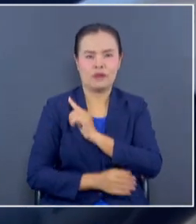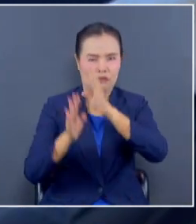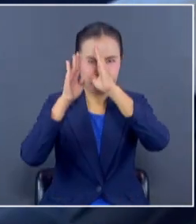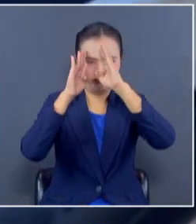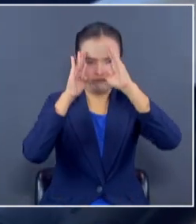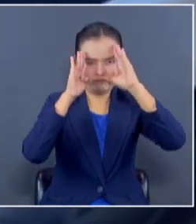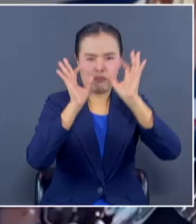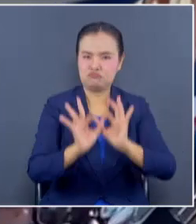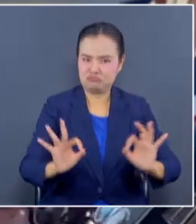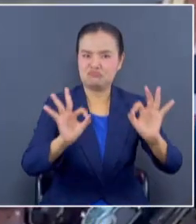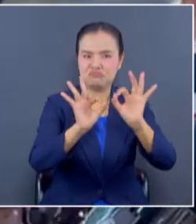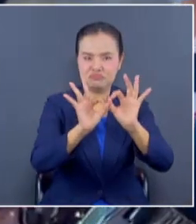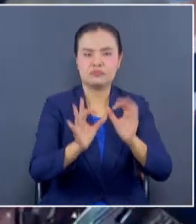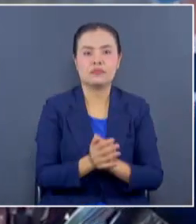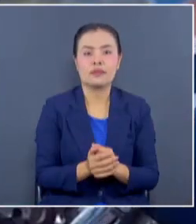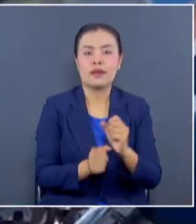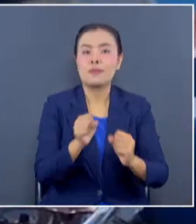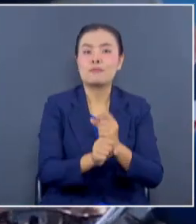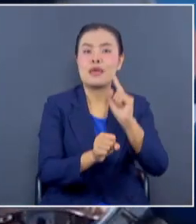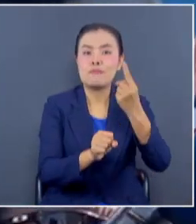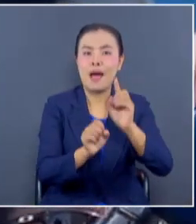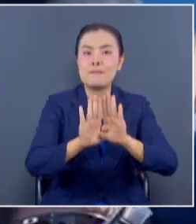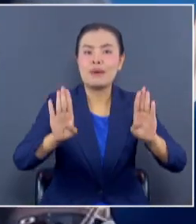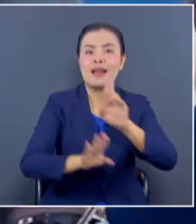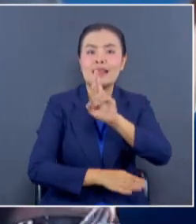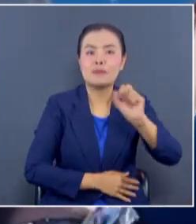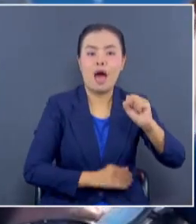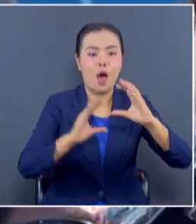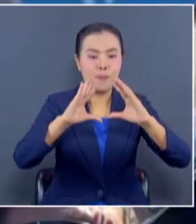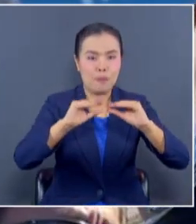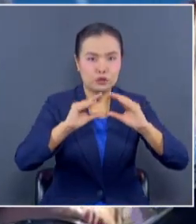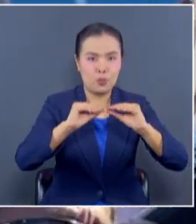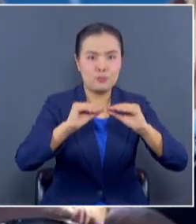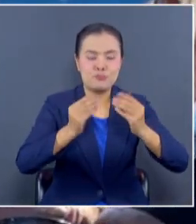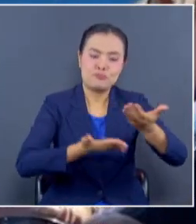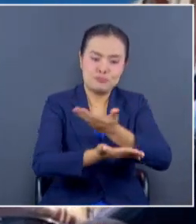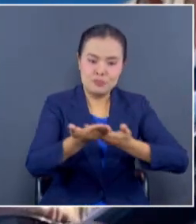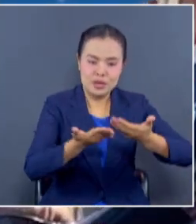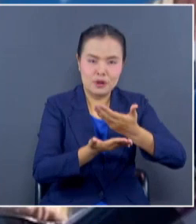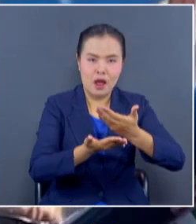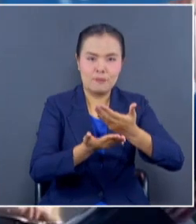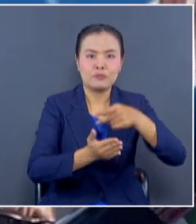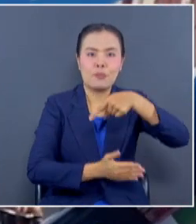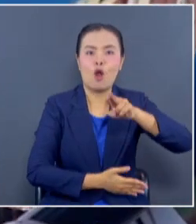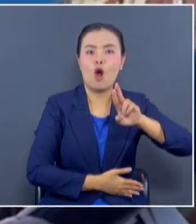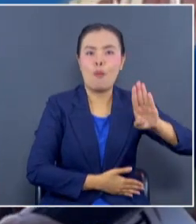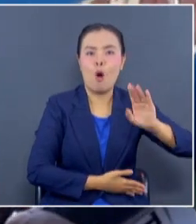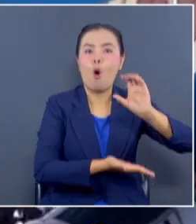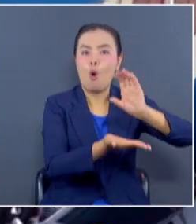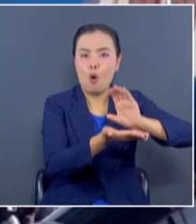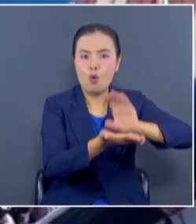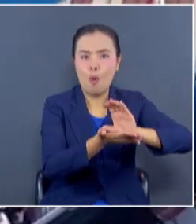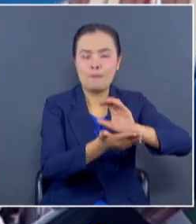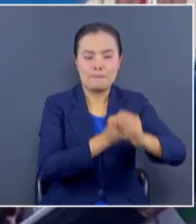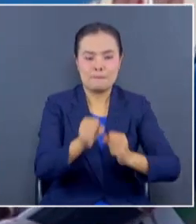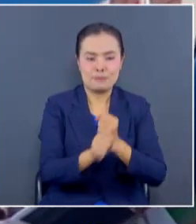ใหญ ่แล้วหลังปีใหม่นี่นะคะเปิดสภามาปุ๊บเนี่ยเขาจะมีการประชุมเพื่อพิจารณาร่างพรบรายจ่ายงบประมาณประจ